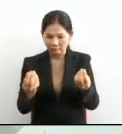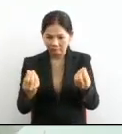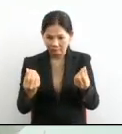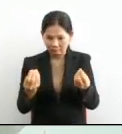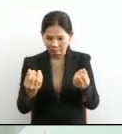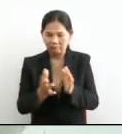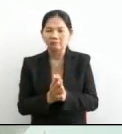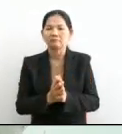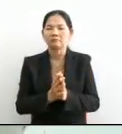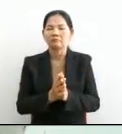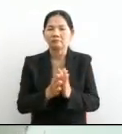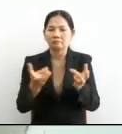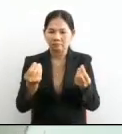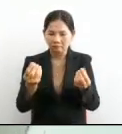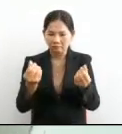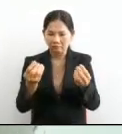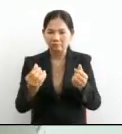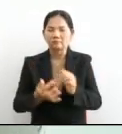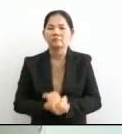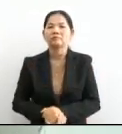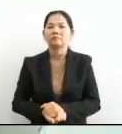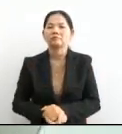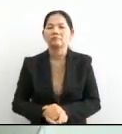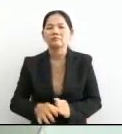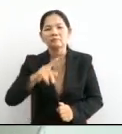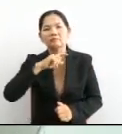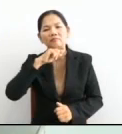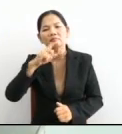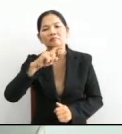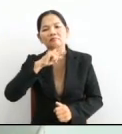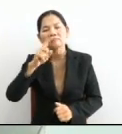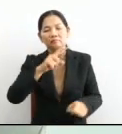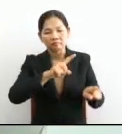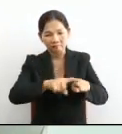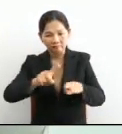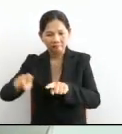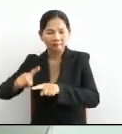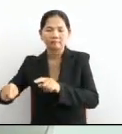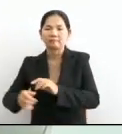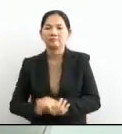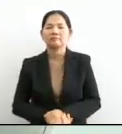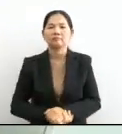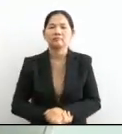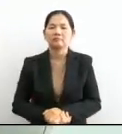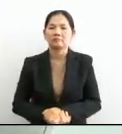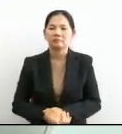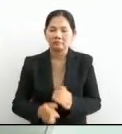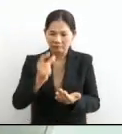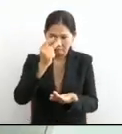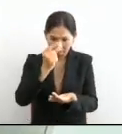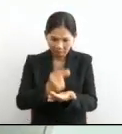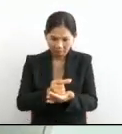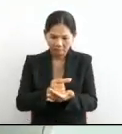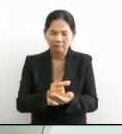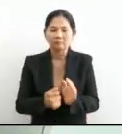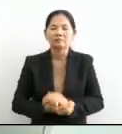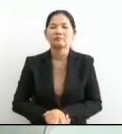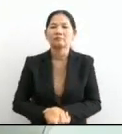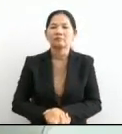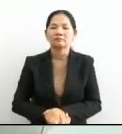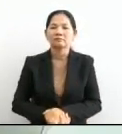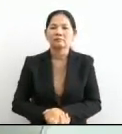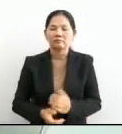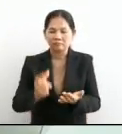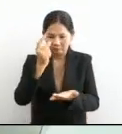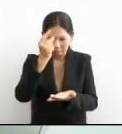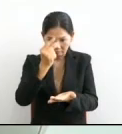liệp thăm mà anh chẳng tới rồi có kia ai thua bí lô hạ thiệt xem xền chà chẳng cá nè rù bình chạm đoàn tiết nó có